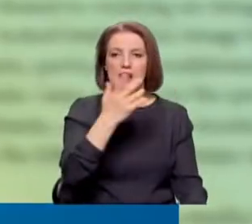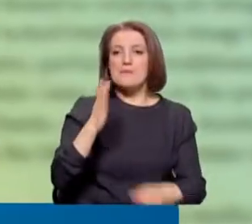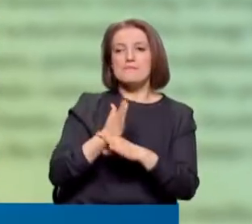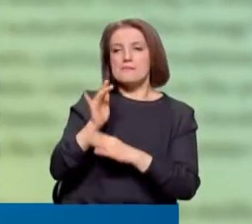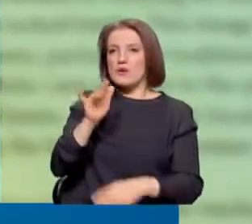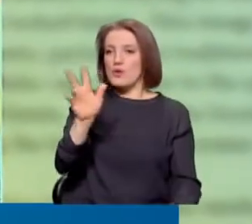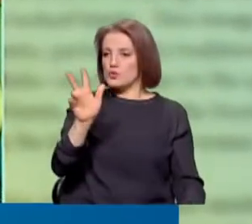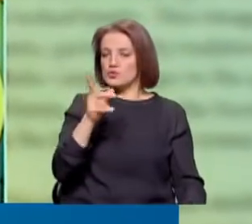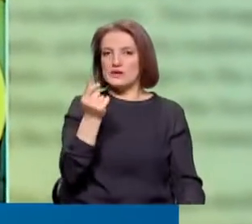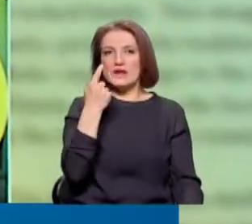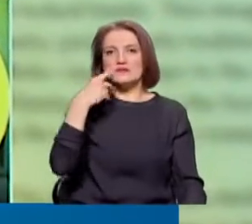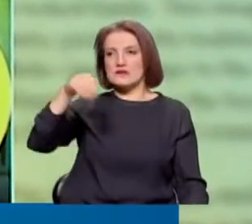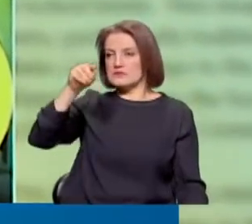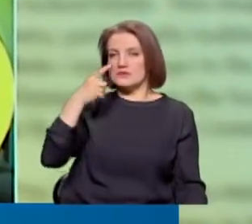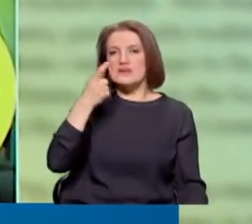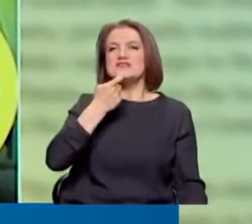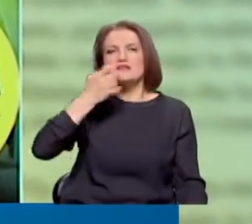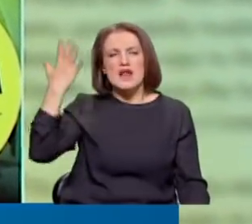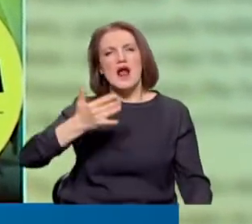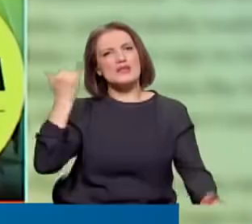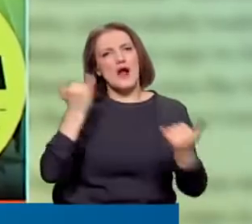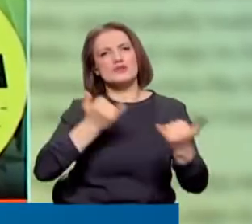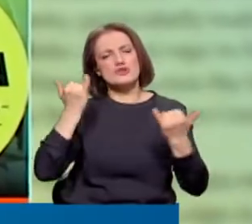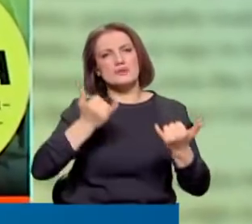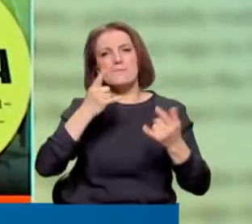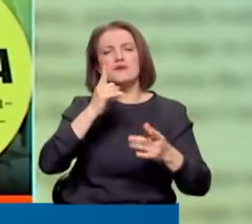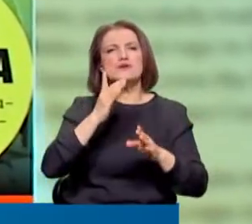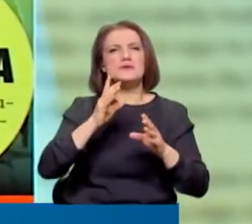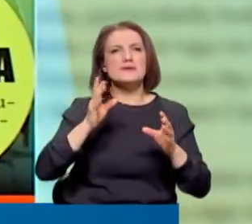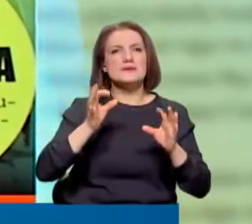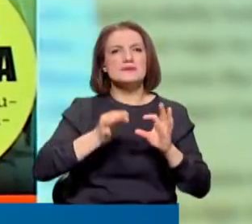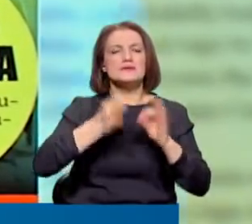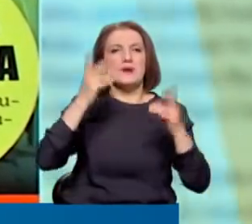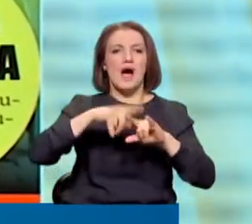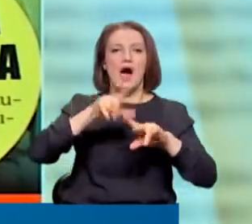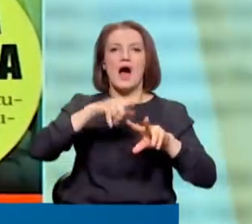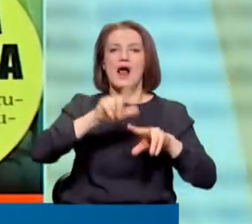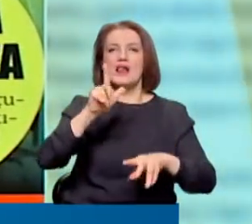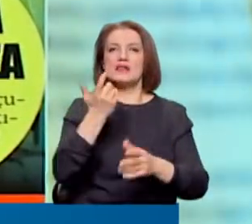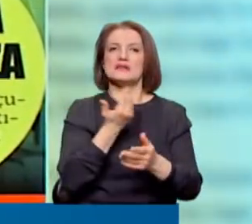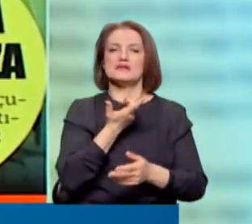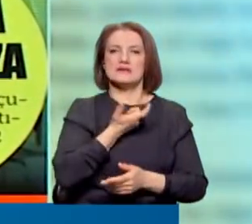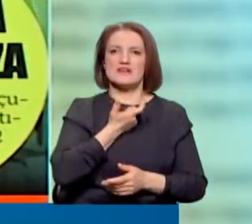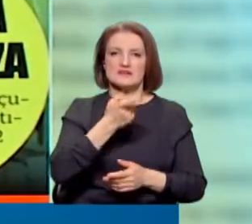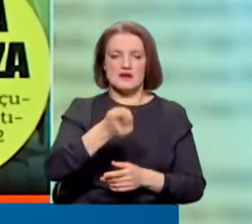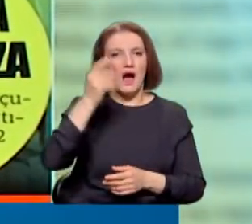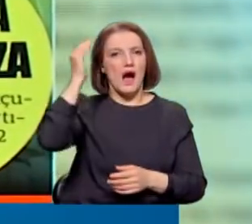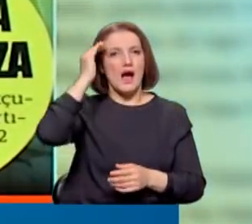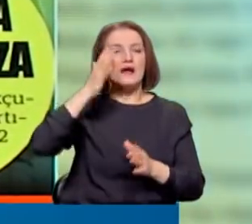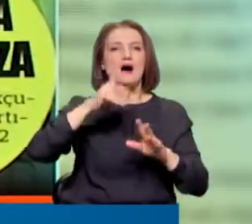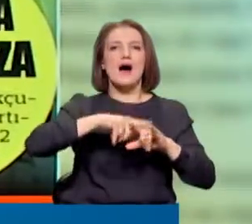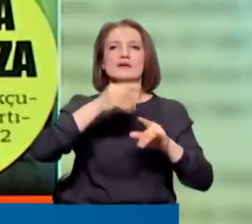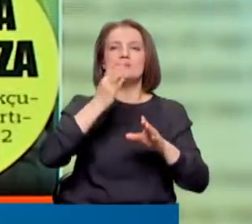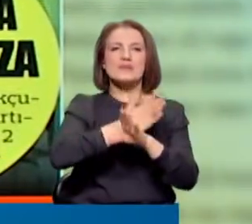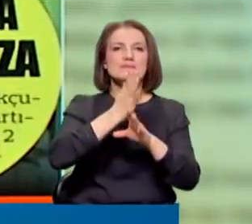liraya satılması yıllardır tartışılan Ancak bir türlü çıkmayan Yeni Hal Yasası akıllara getirdi iyi bizim